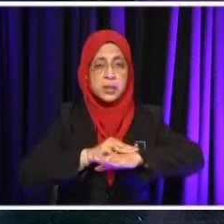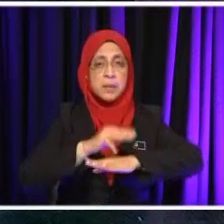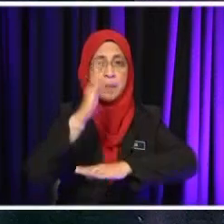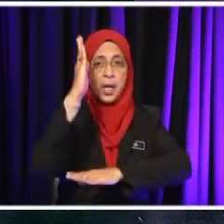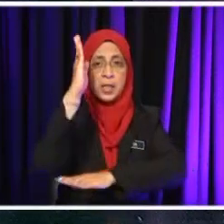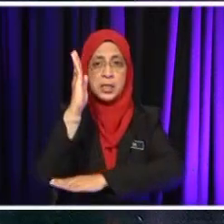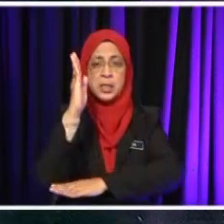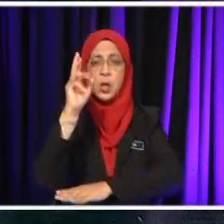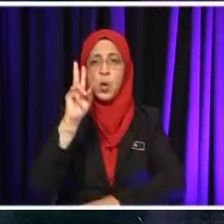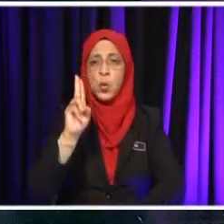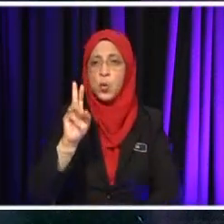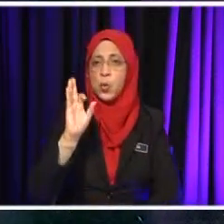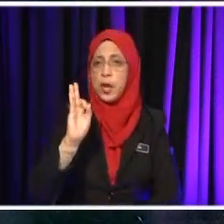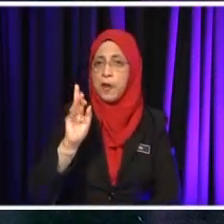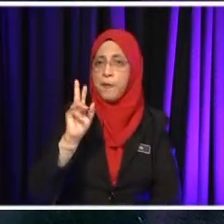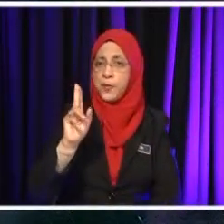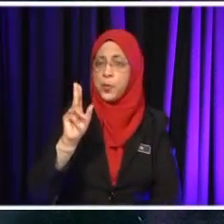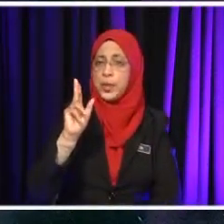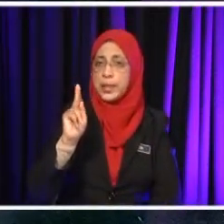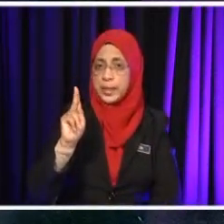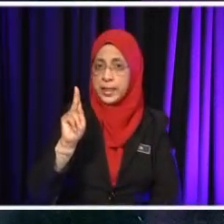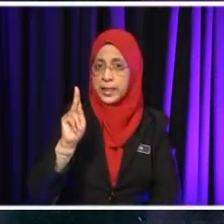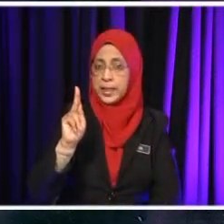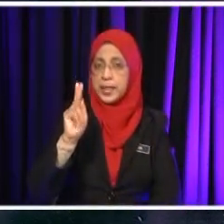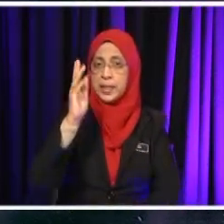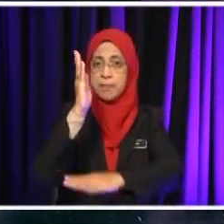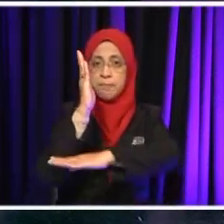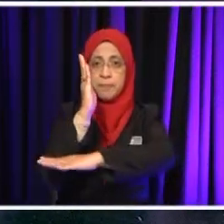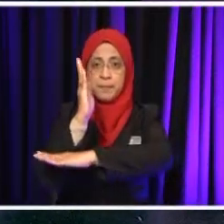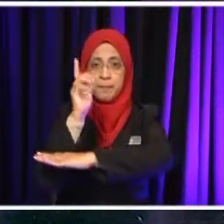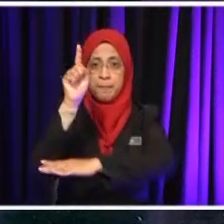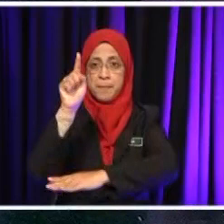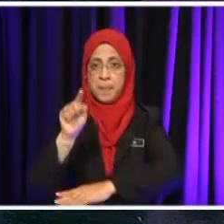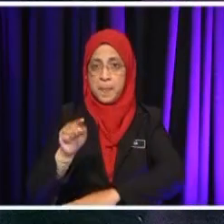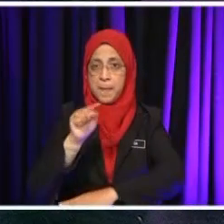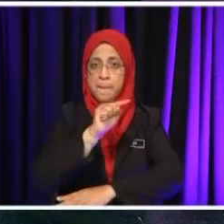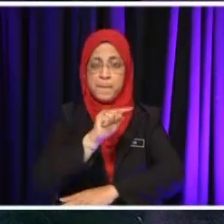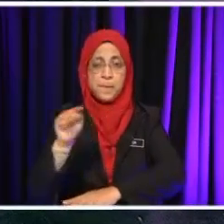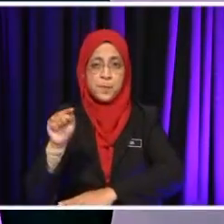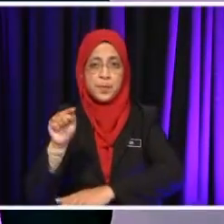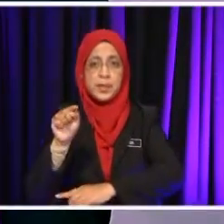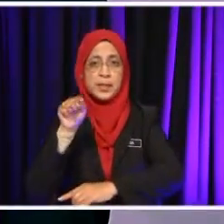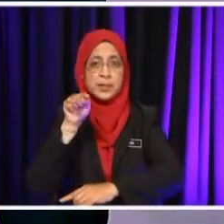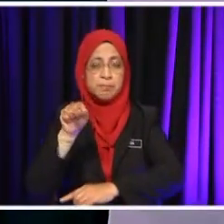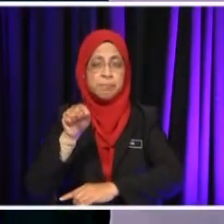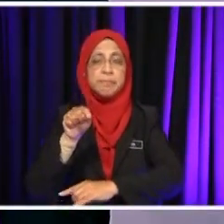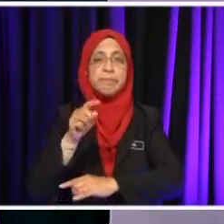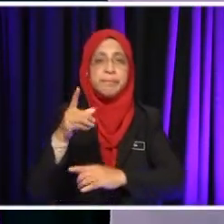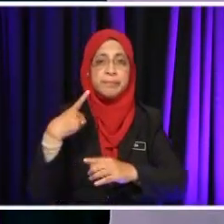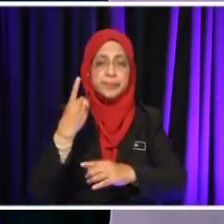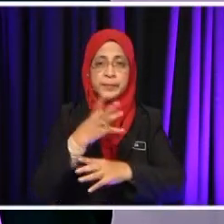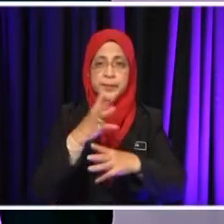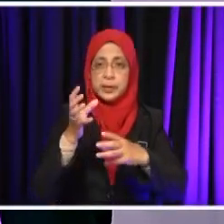iya ada empat jadi titik persilangannya titik persilangan Apabila ada titik persilangan kita akan dapat